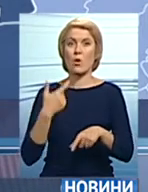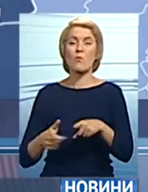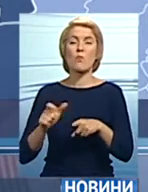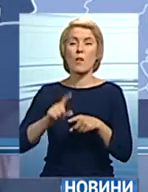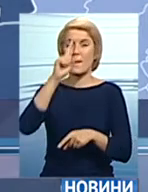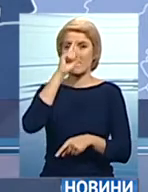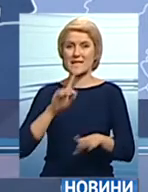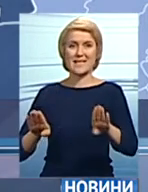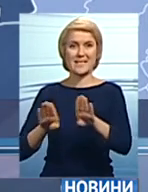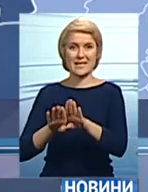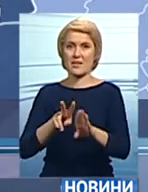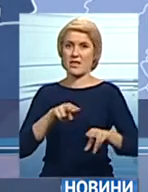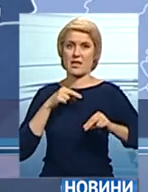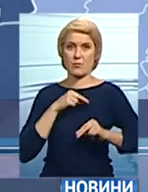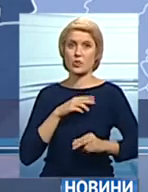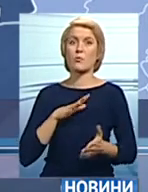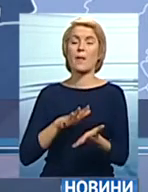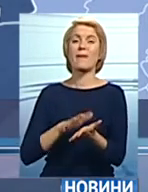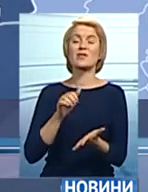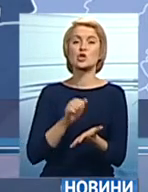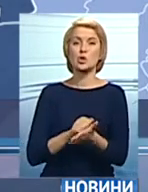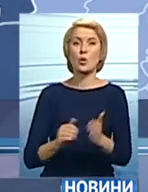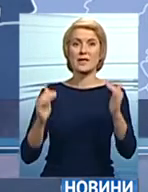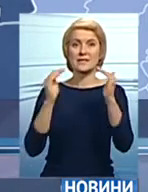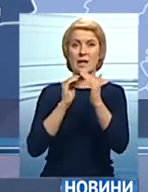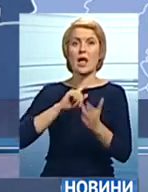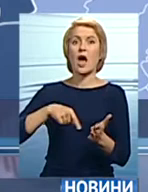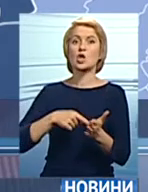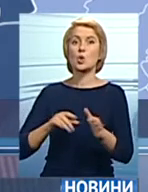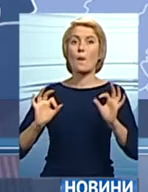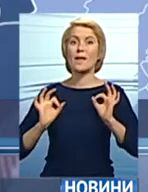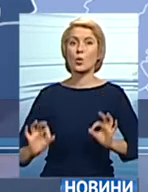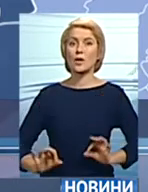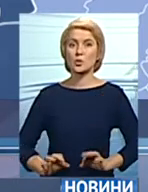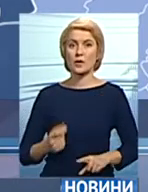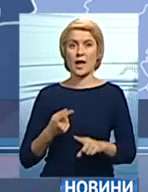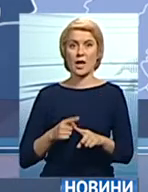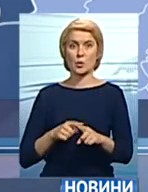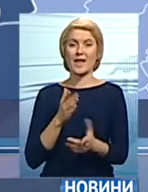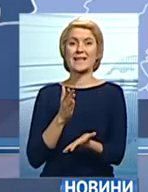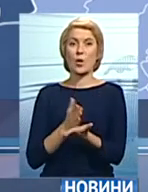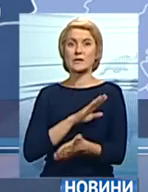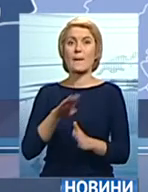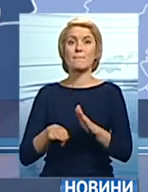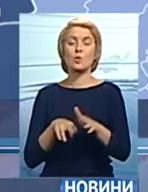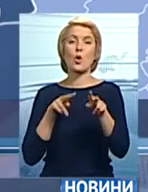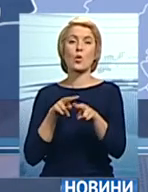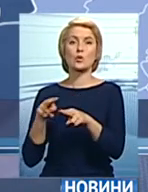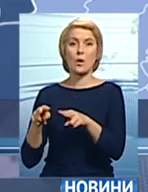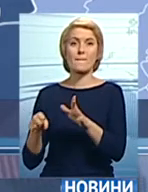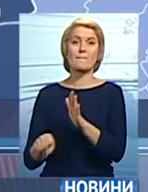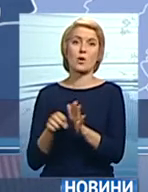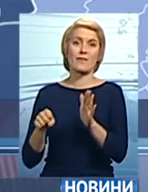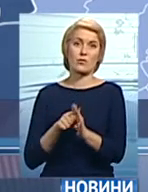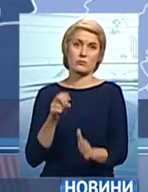більше місяця закрит і не работает. А також було повреждено здання городської прокуратуры, котре знаходиться під контролем боєвіков